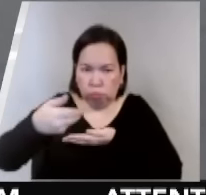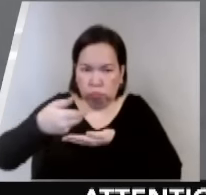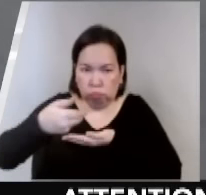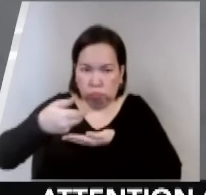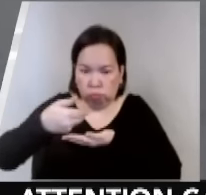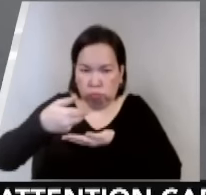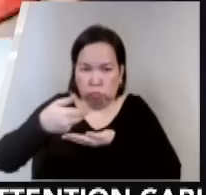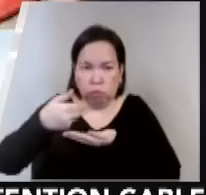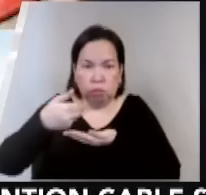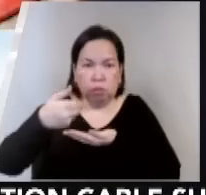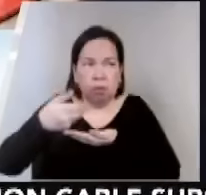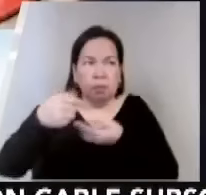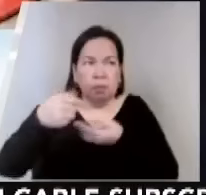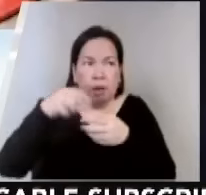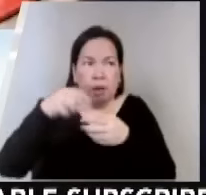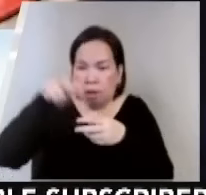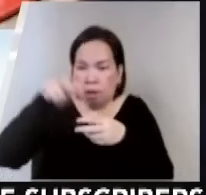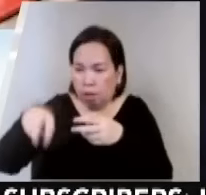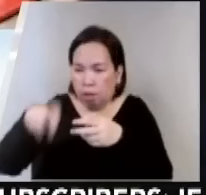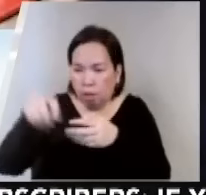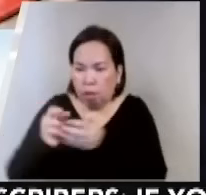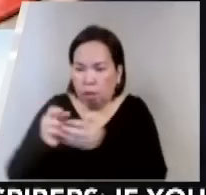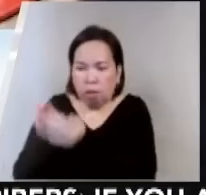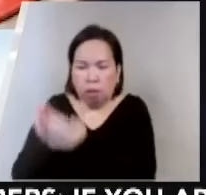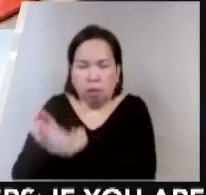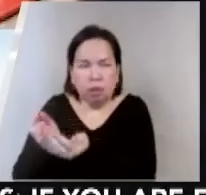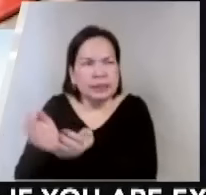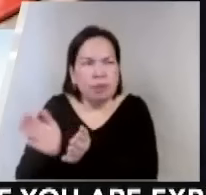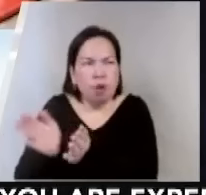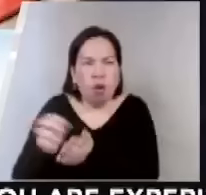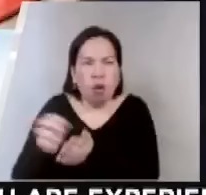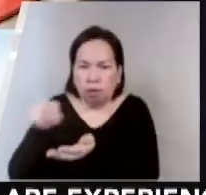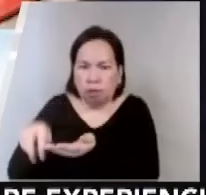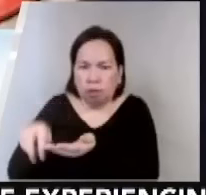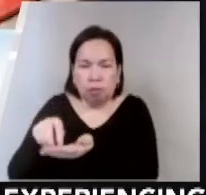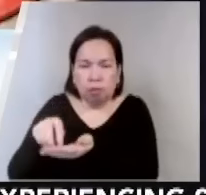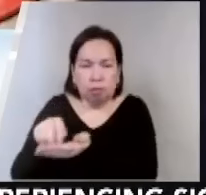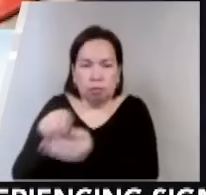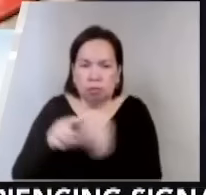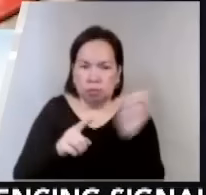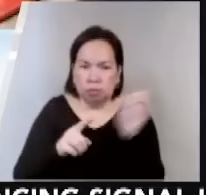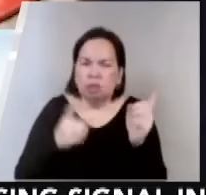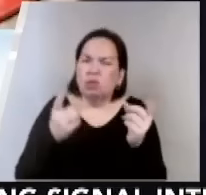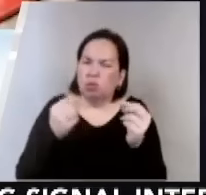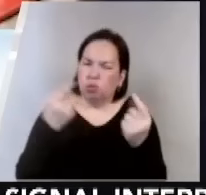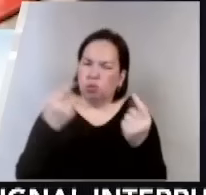sa rubber boat. The monster ship was deployed in Escoda Shoal is to intimidate ang ating